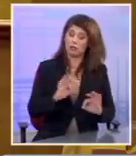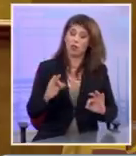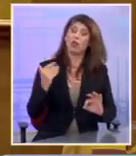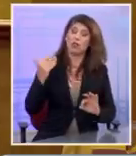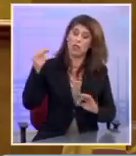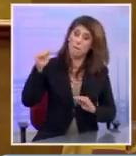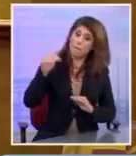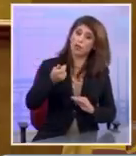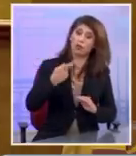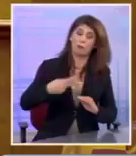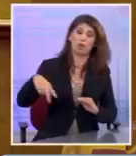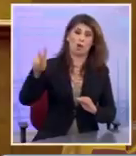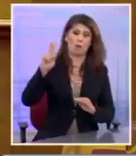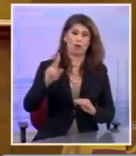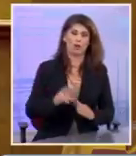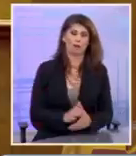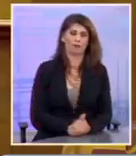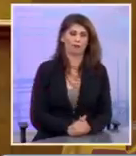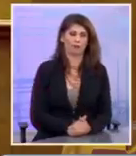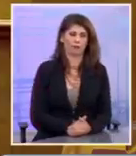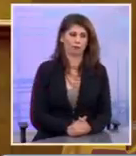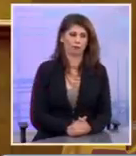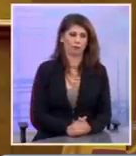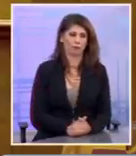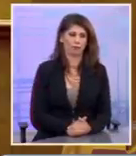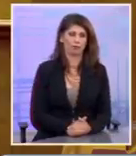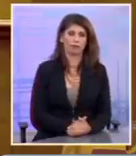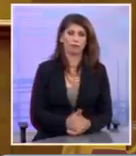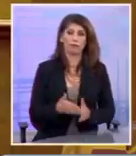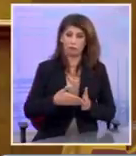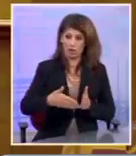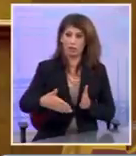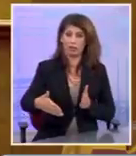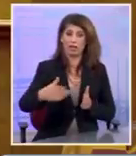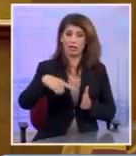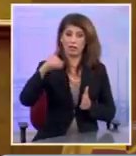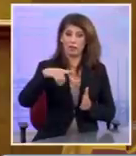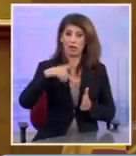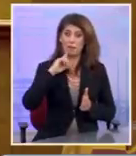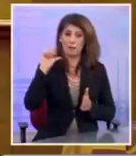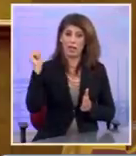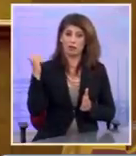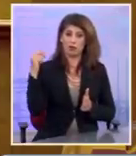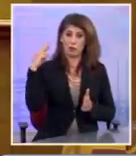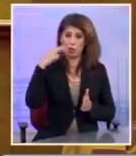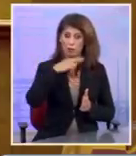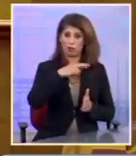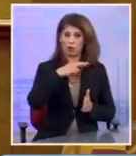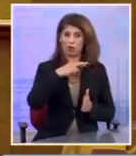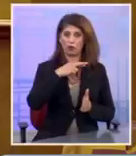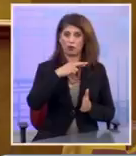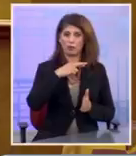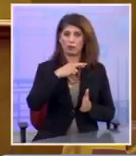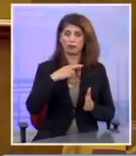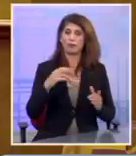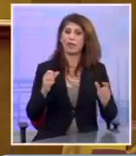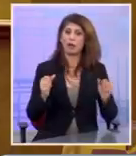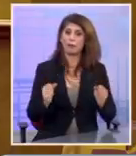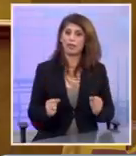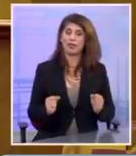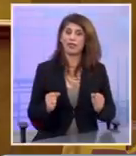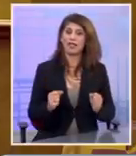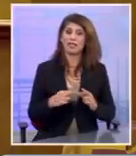μειωνόταν ακόμη περισσότερο. Τέτοιες μέρες πέρυσι, ο Πρωθυπουργός, από τη θέση